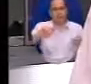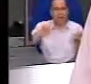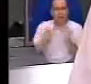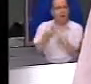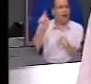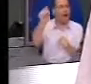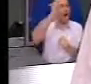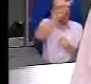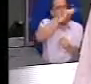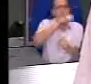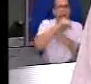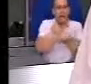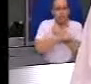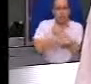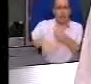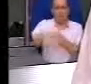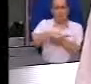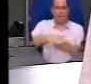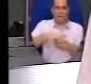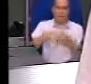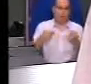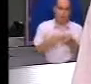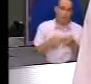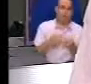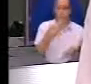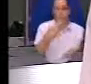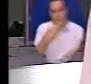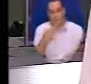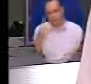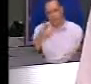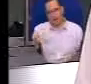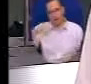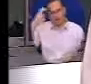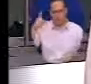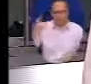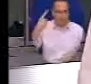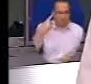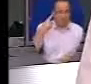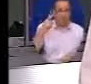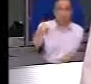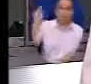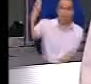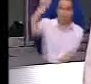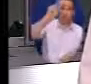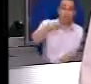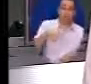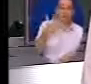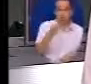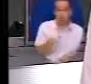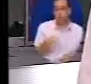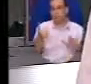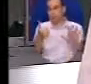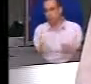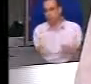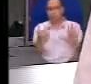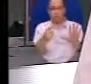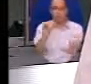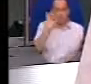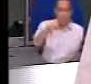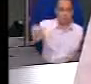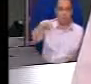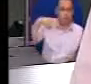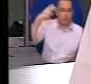הקמפוס למרחב משותף ערבי-יהודי, יהודי-ערבי. שמעת את המספרים, יש קמפוסים עם 50%, 60% ו-70% שהם